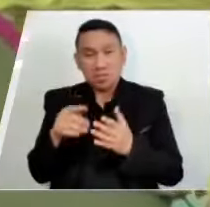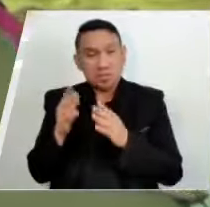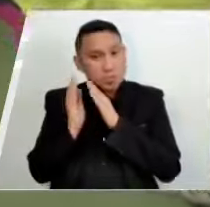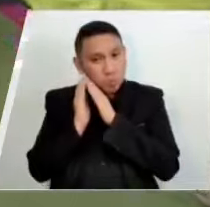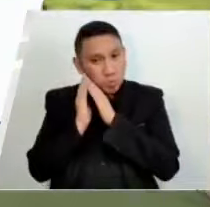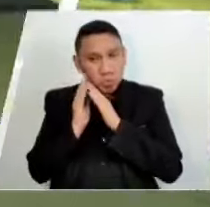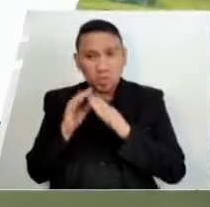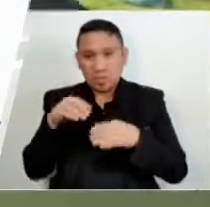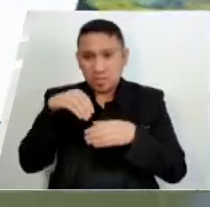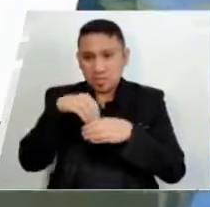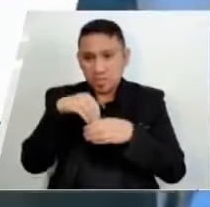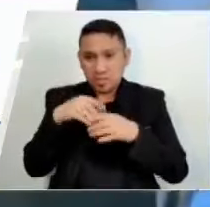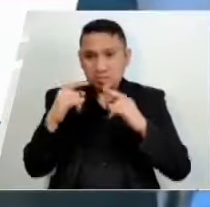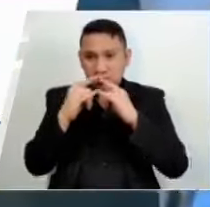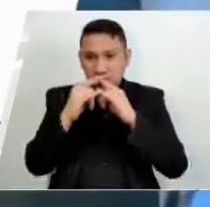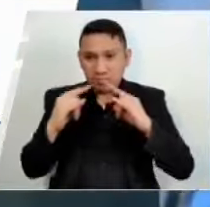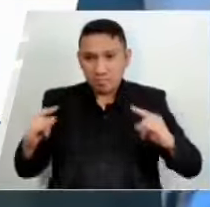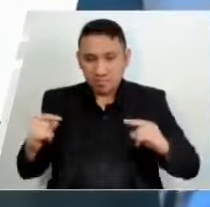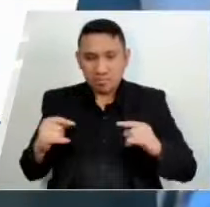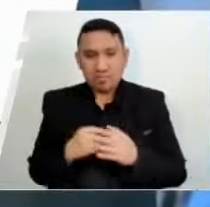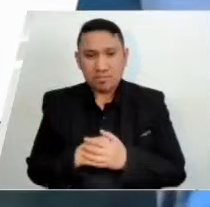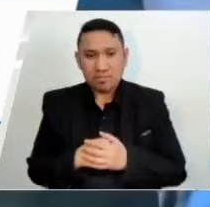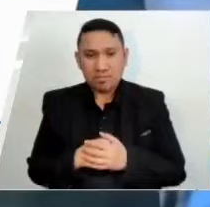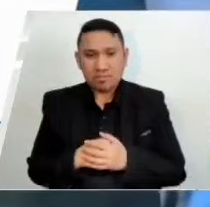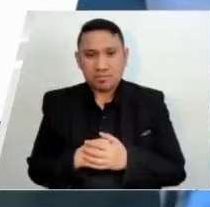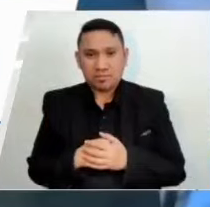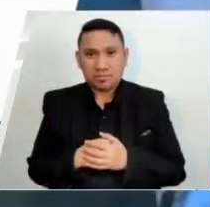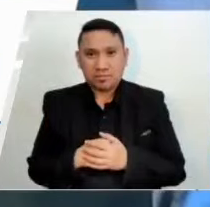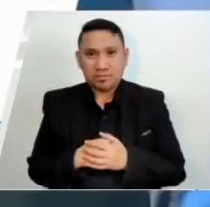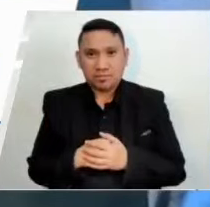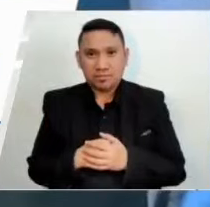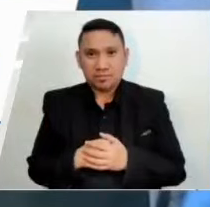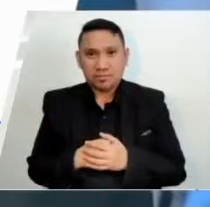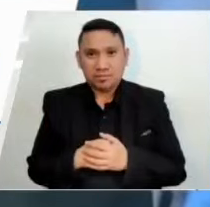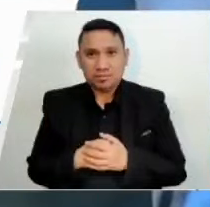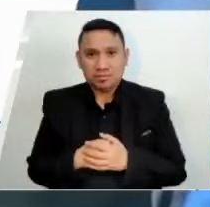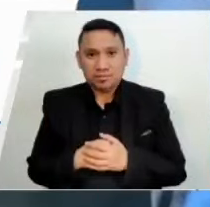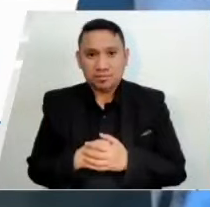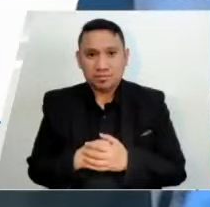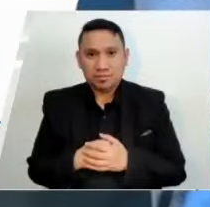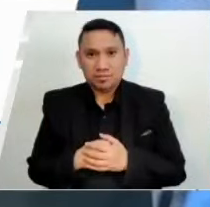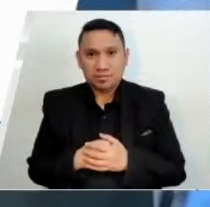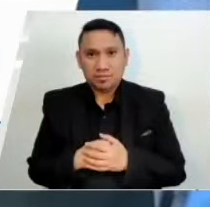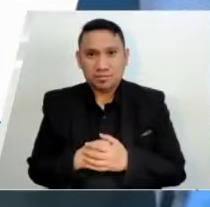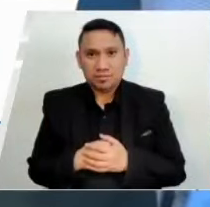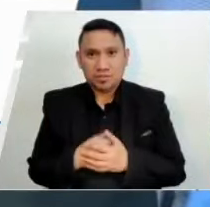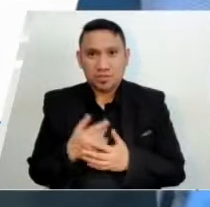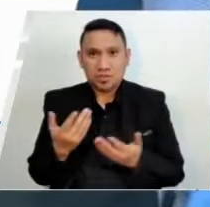mga ten ang worst is kanang pagpanglimpyo pagpanglimpyo t sa maaga